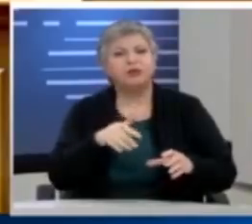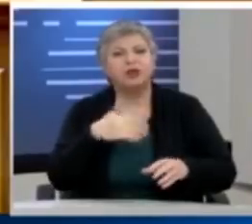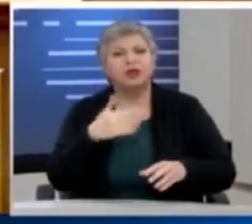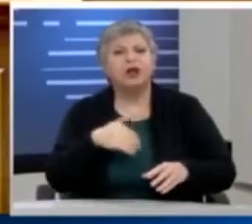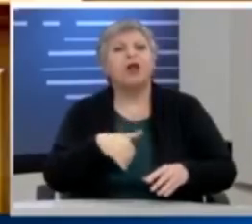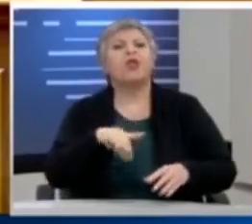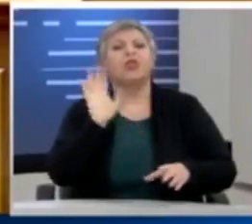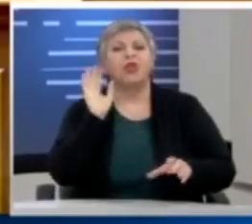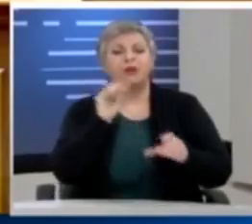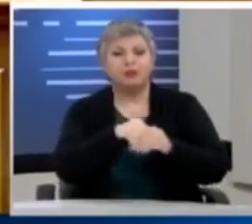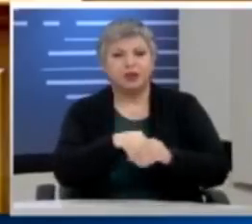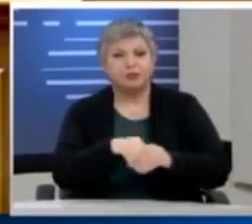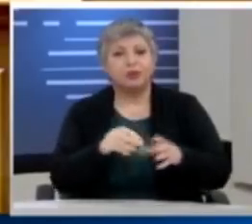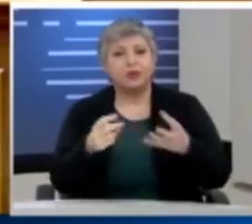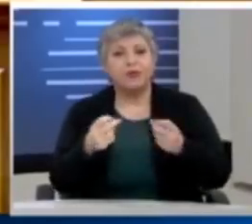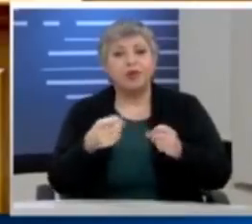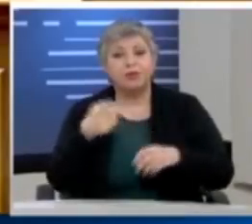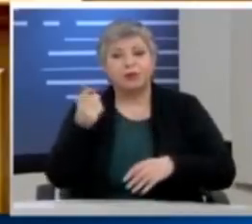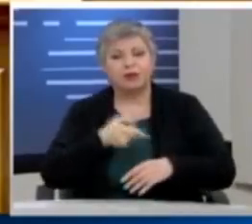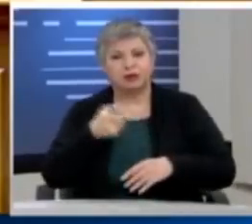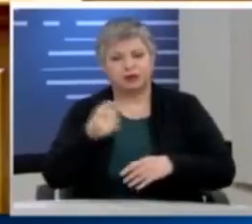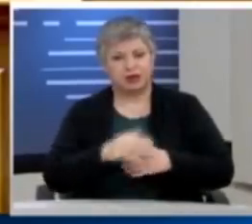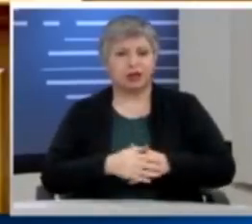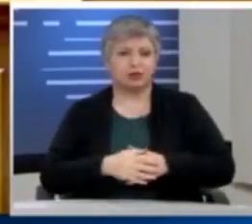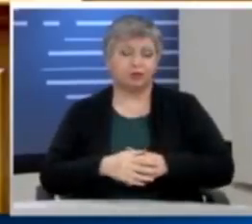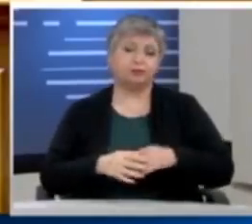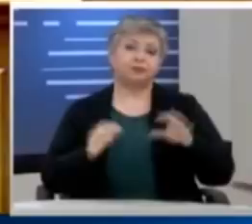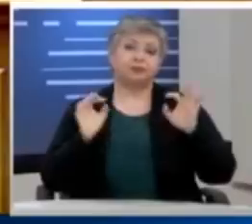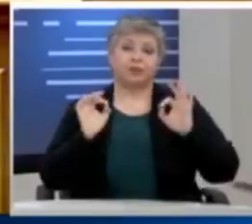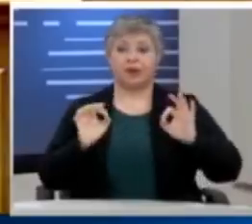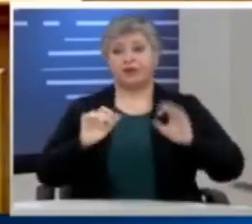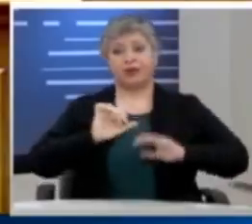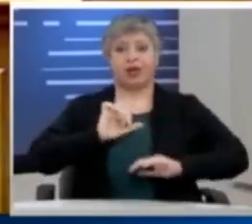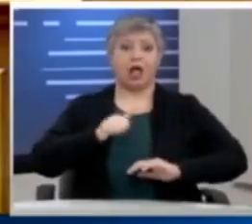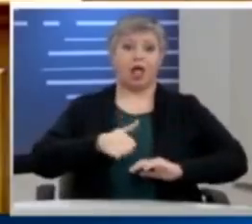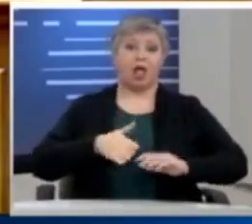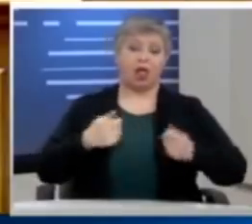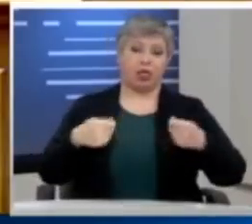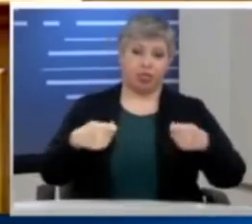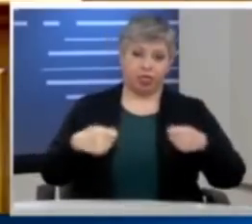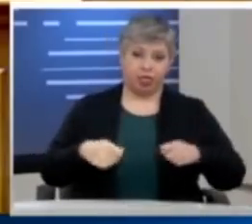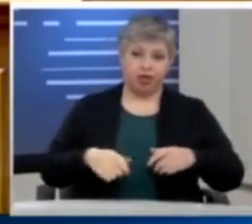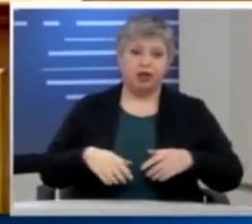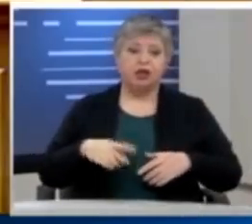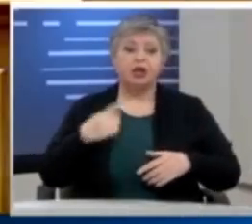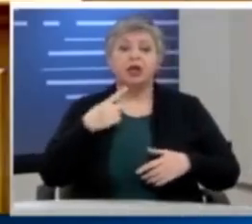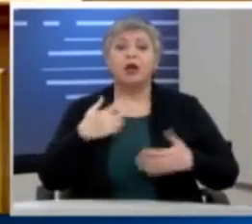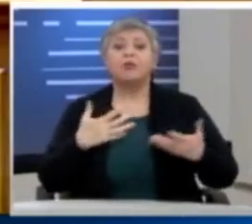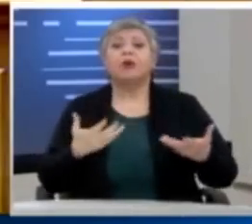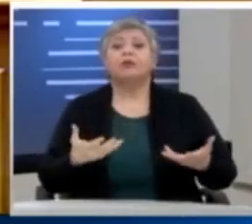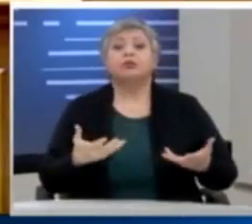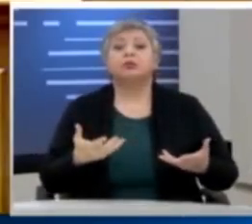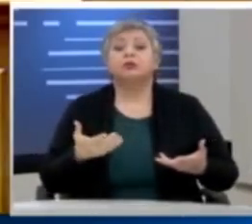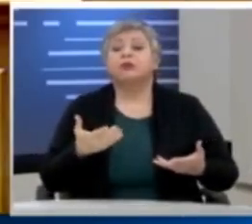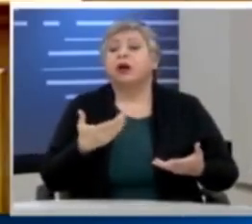στο 70%. Βέβαια, οι σύμμαχοί σας, οι ιμπεριαλιστές, έδειξαν που την έχουν γραμμένη τη θέληση αυτή